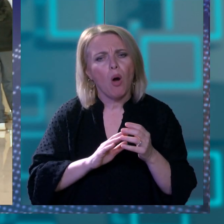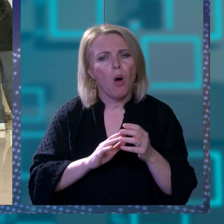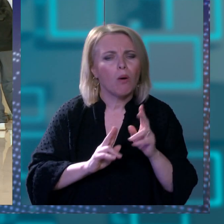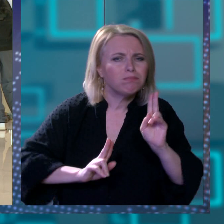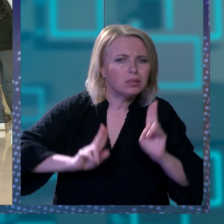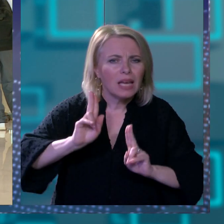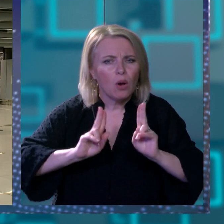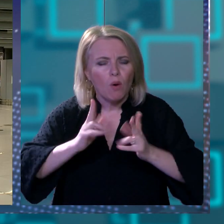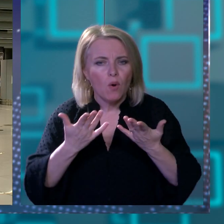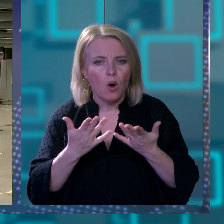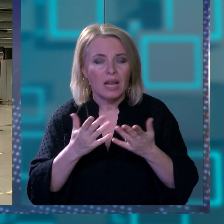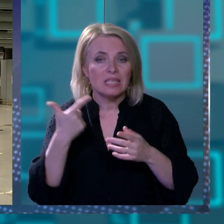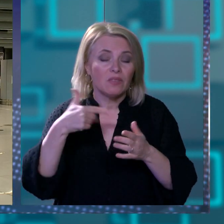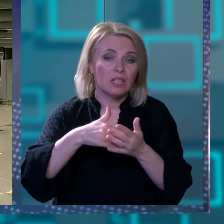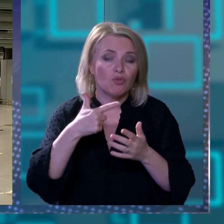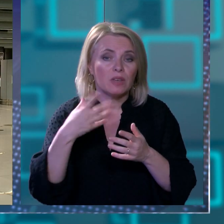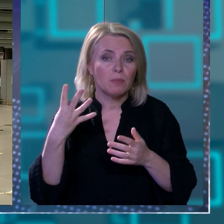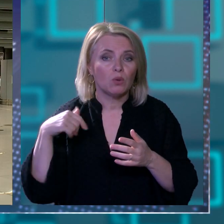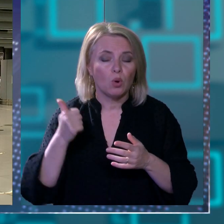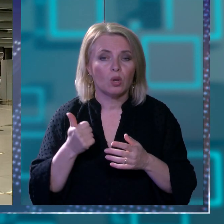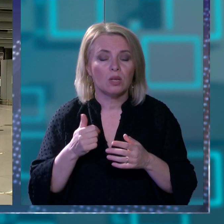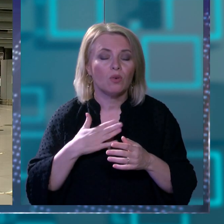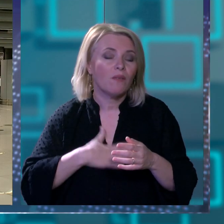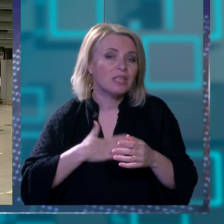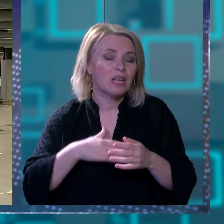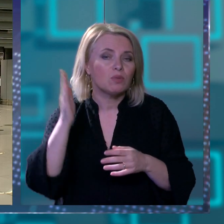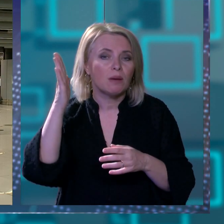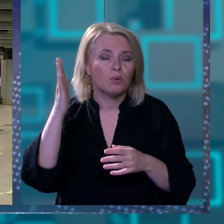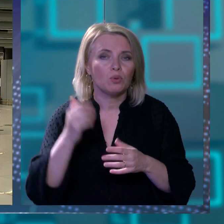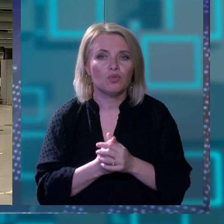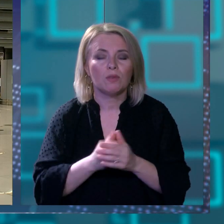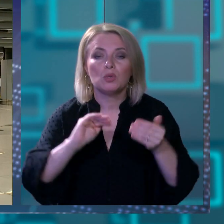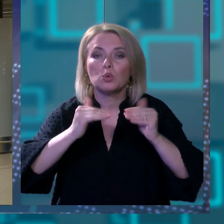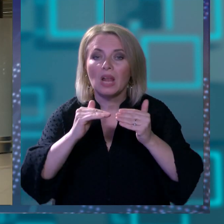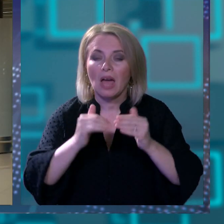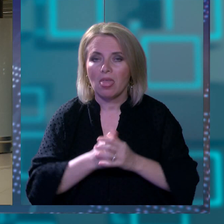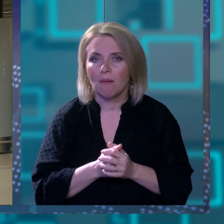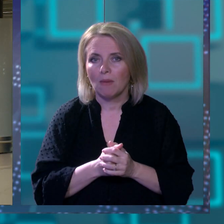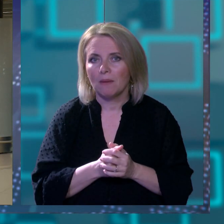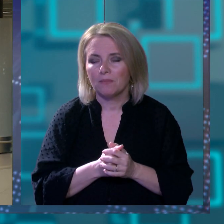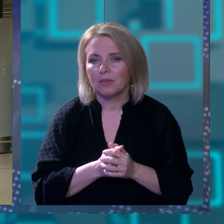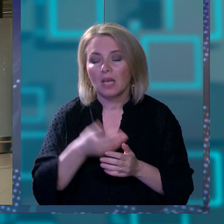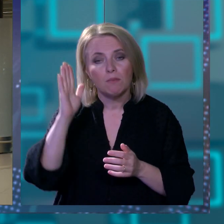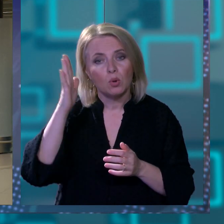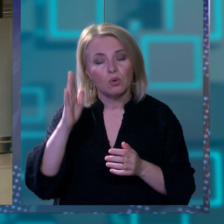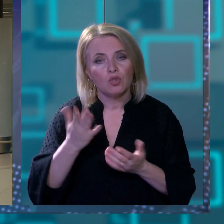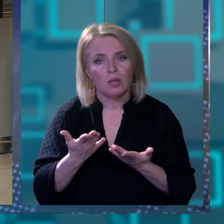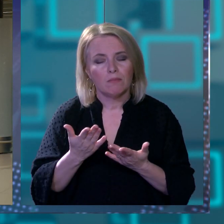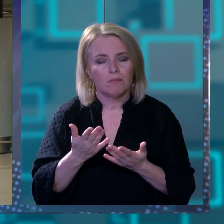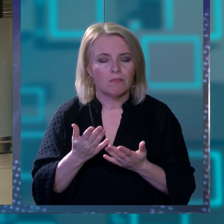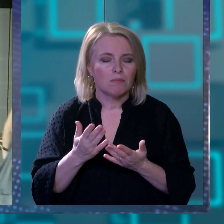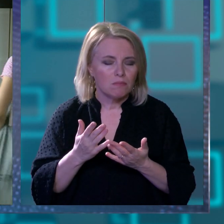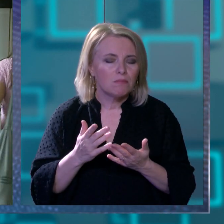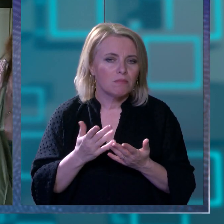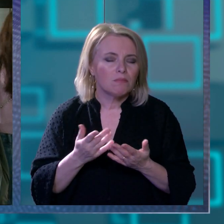i veselimo se jednim dobrim budućim suradnjama s njima, a i idućim periodima i dobrim